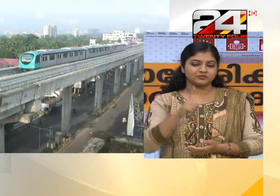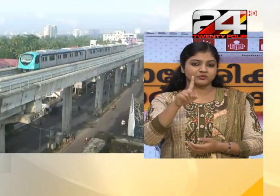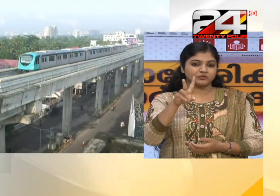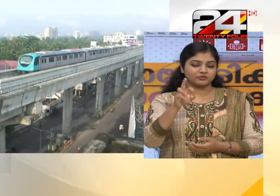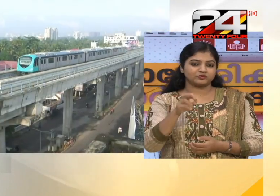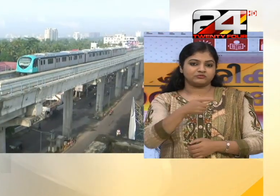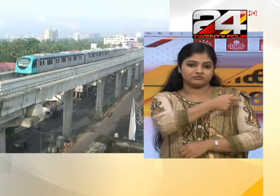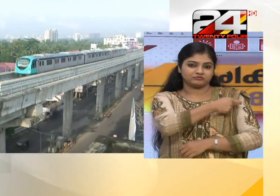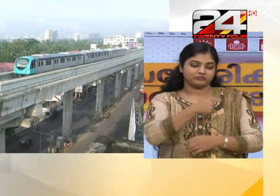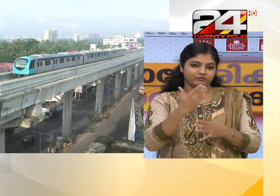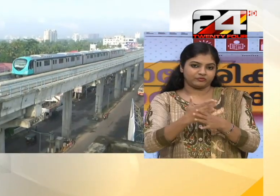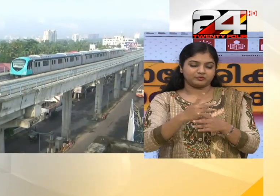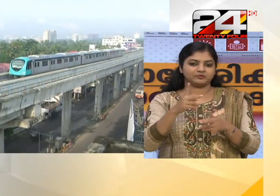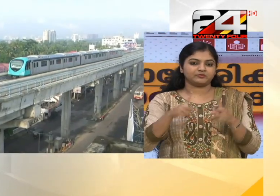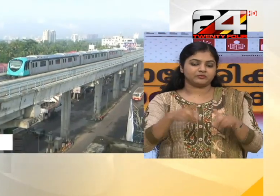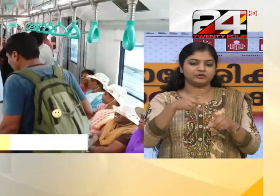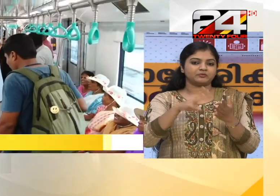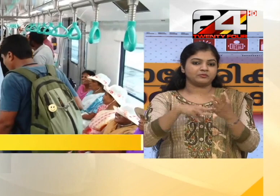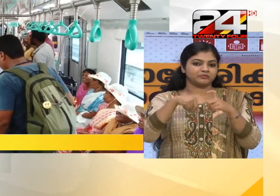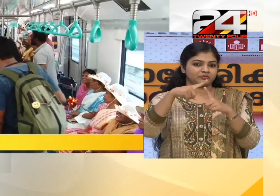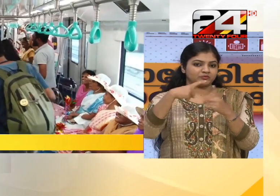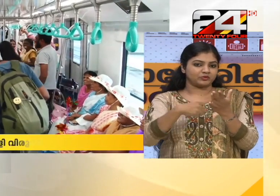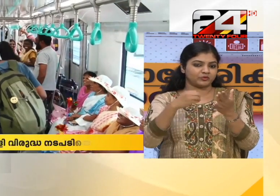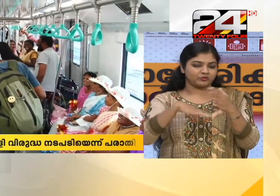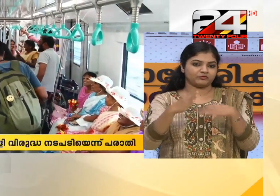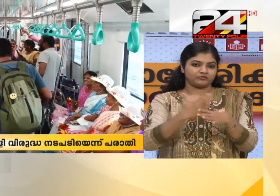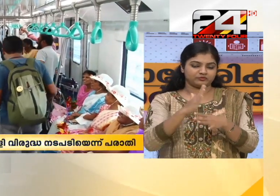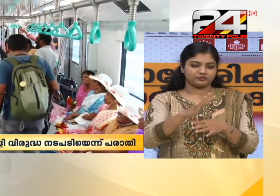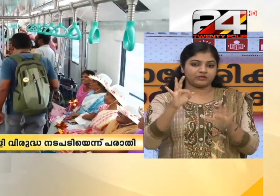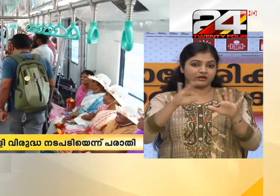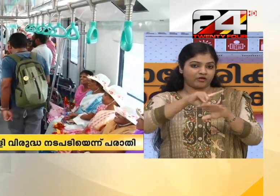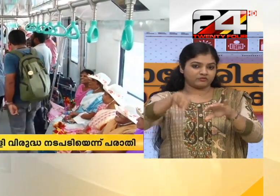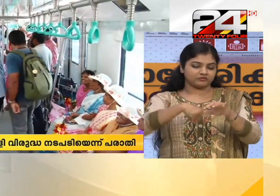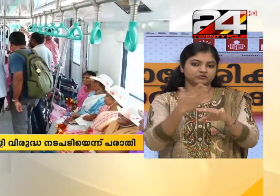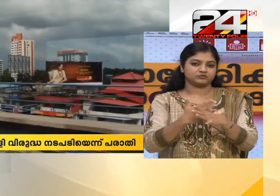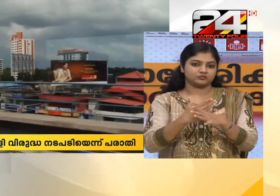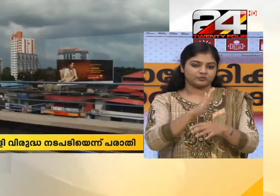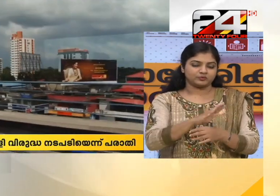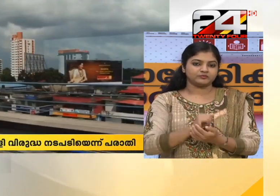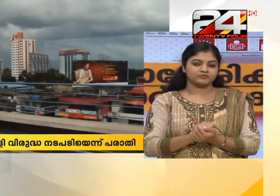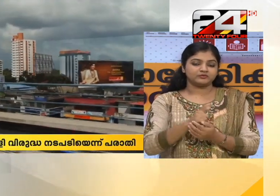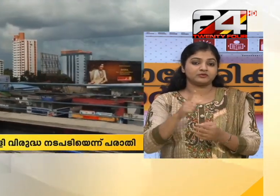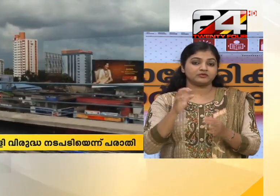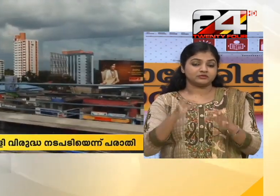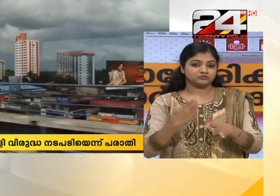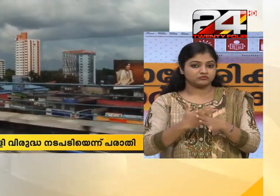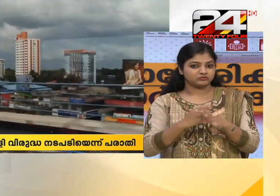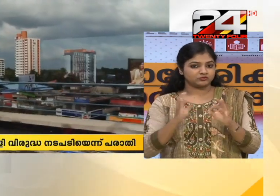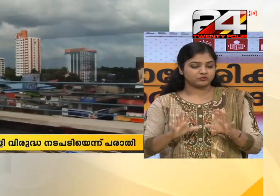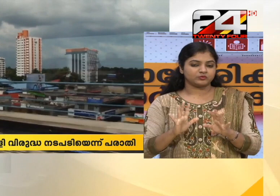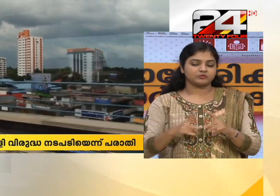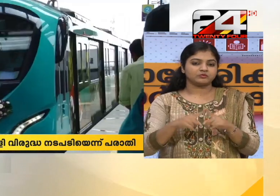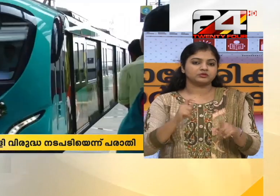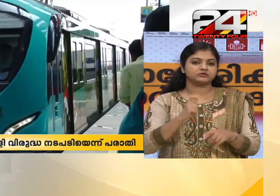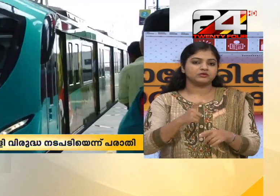120 സെക്യൂരിറ്റി ജീവനക്കാരാണ് മെട്രോയിൽ ജോലി ചെയ്യുന്നത്. 8 ഇവരുടെ ജോലി സമയം. എന്നാൽ കൃത്യമായി ജോലി ചെയ്തിട്ടും കൂലി